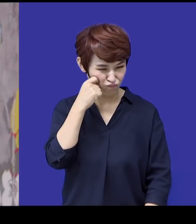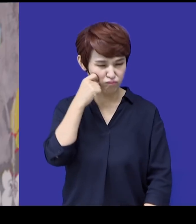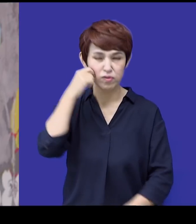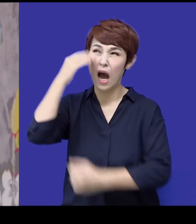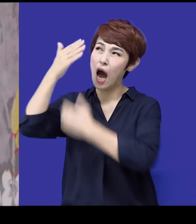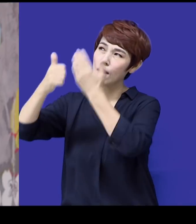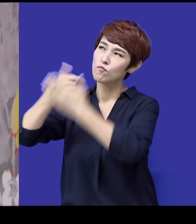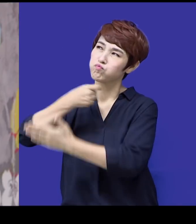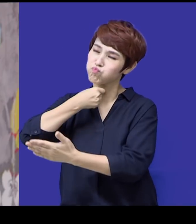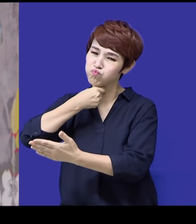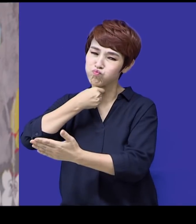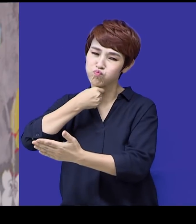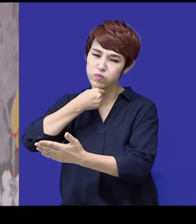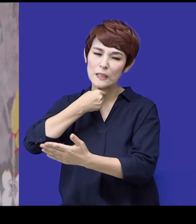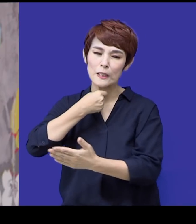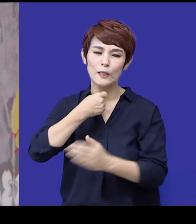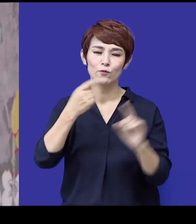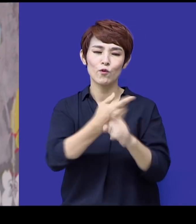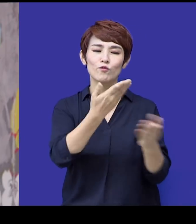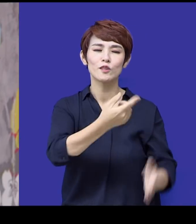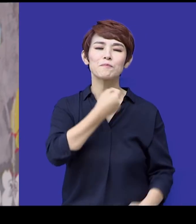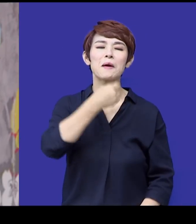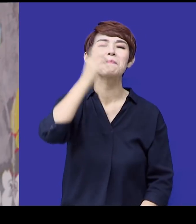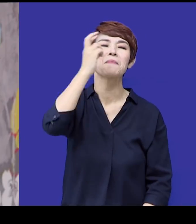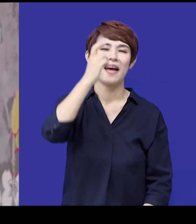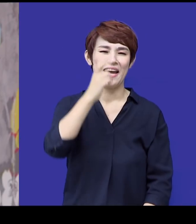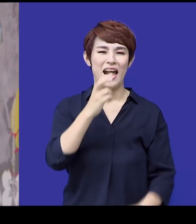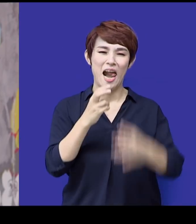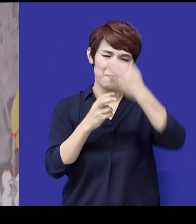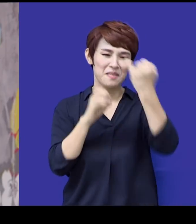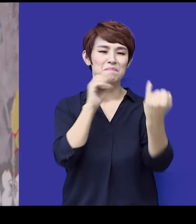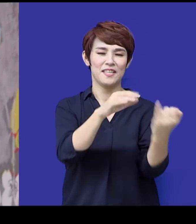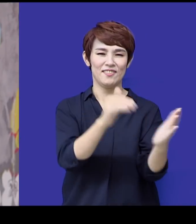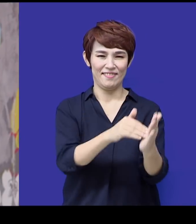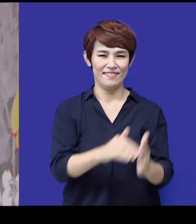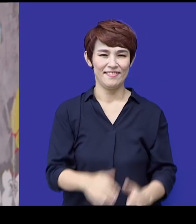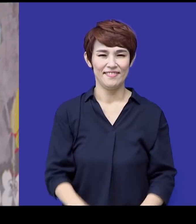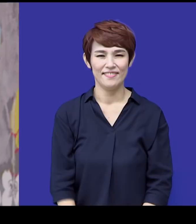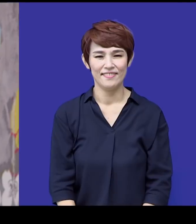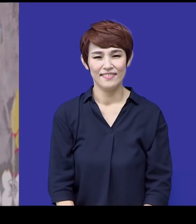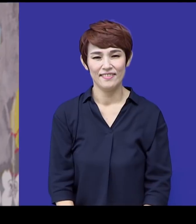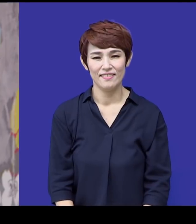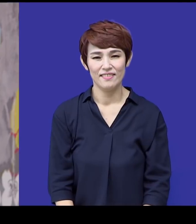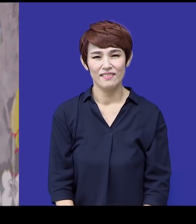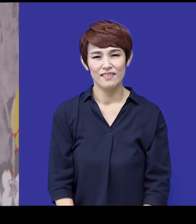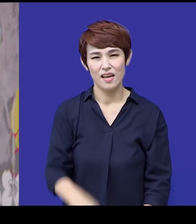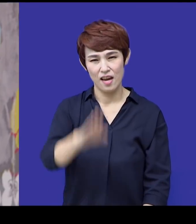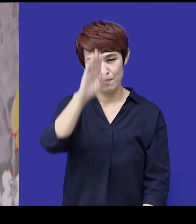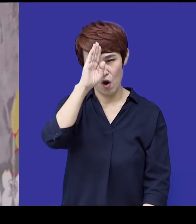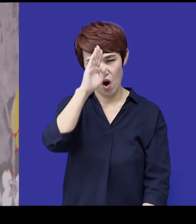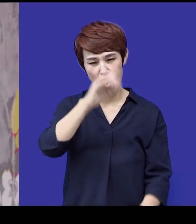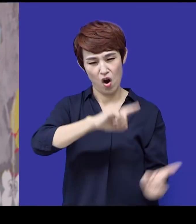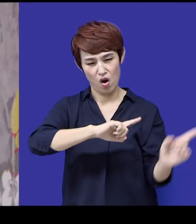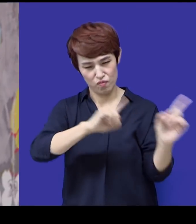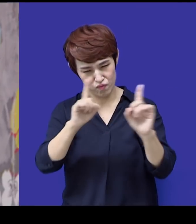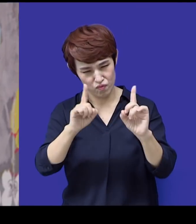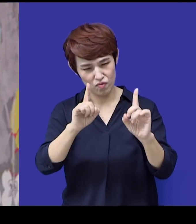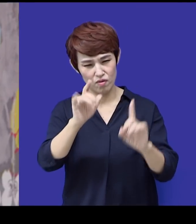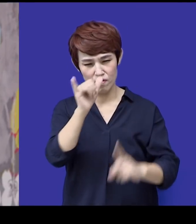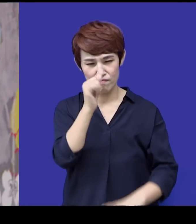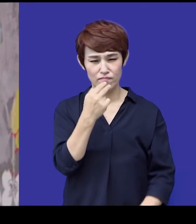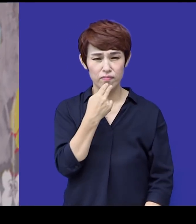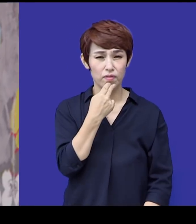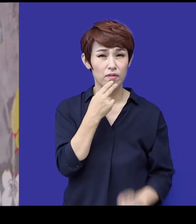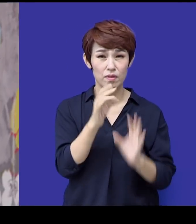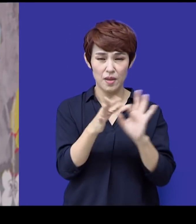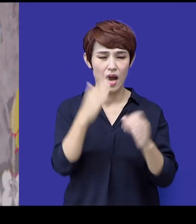하나님이 그래도 낫게 해주고 싶어서 낳은 것 같다. 근데 그거는 이게 낫고 안 낫는 것보다 할머님